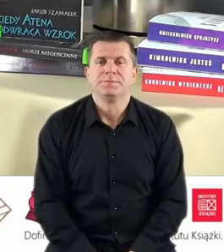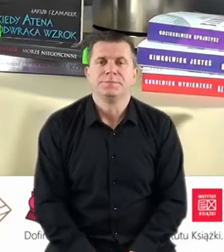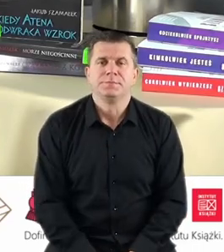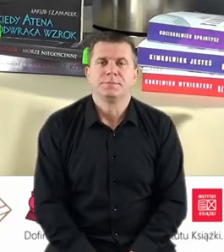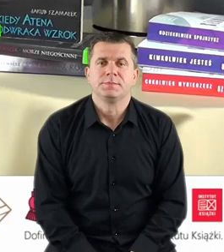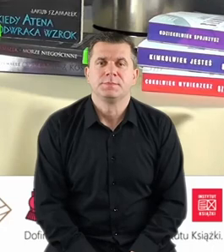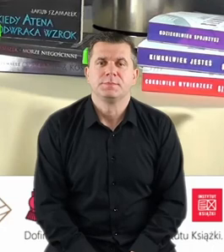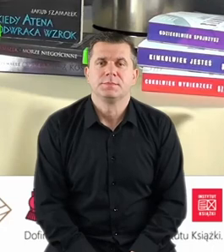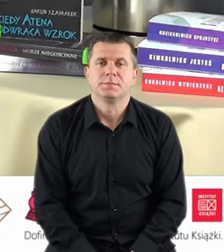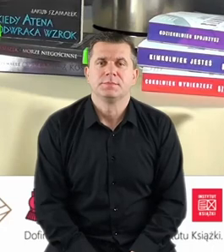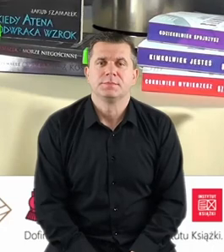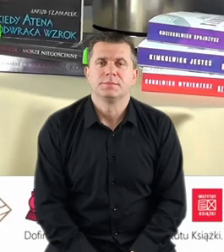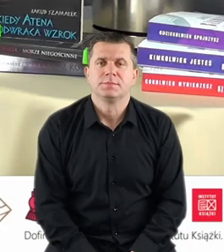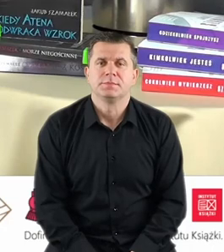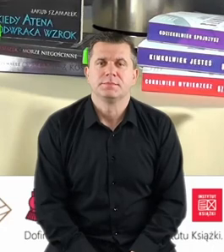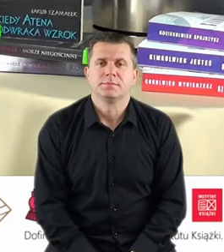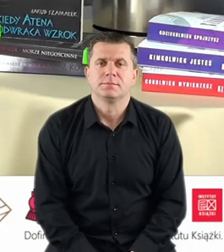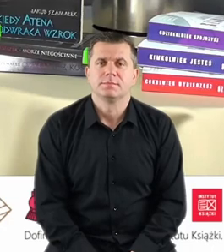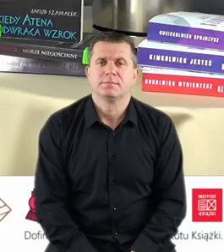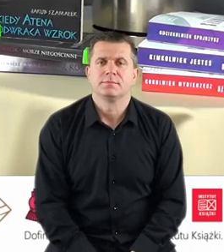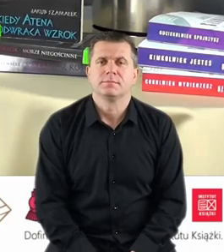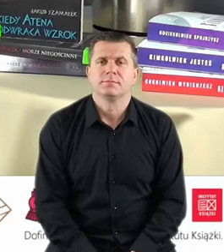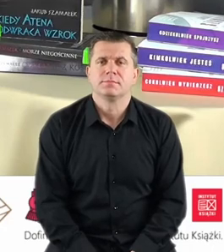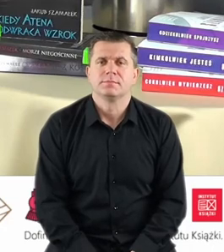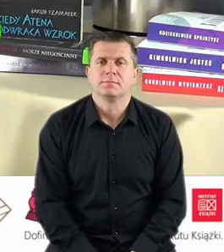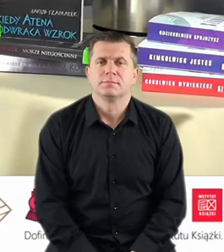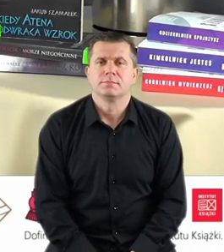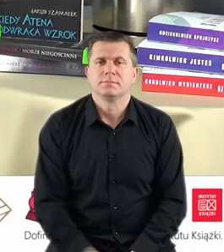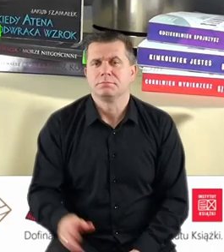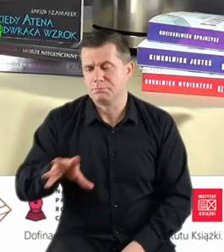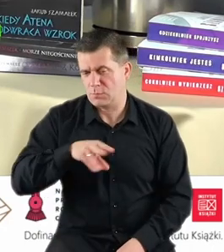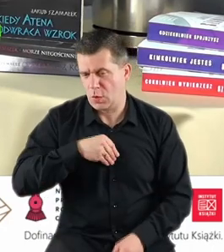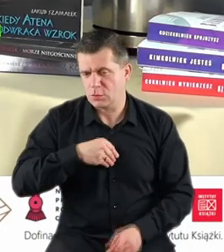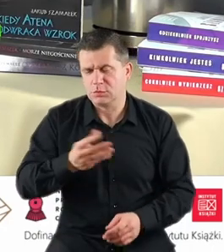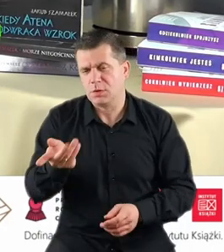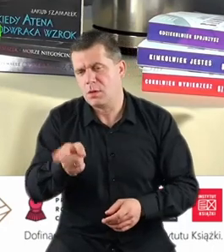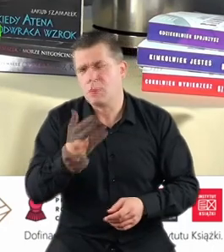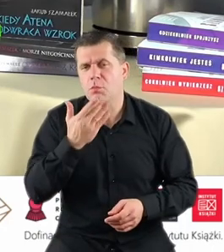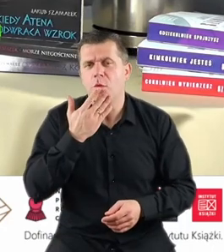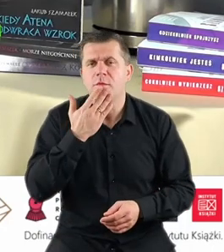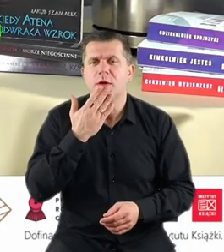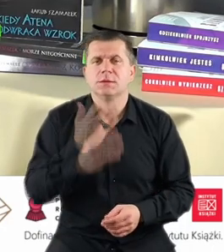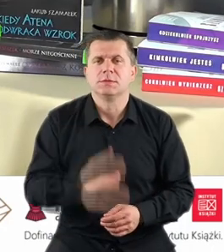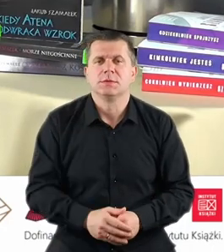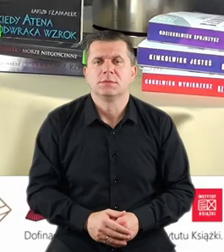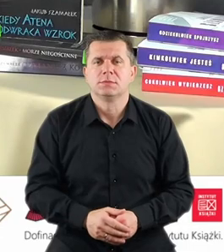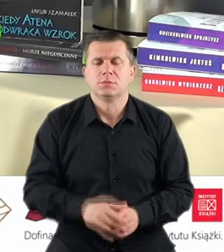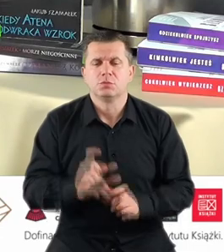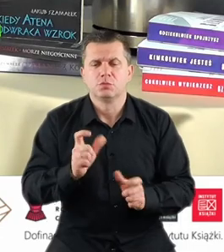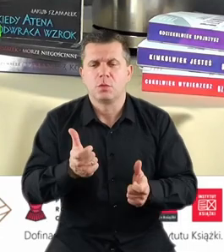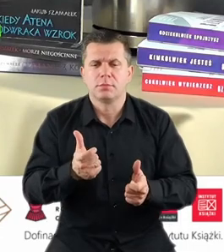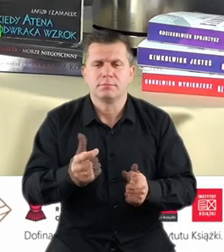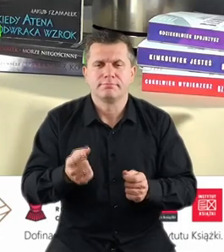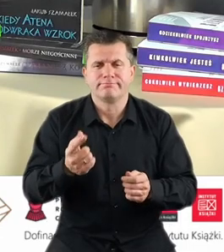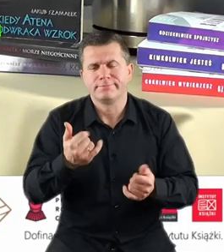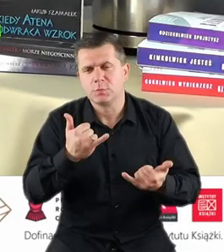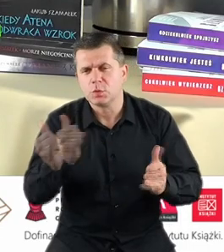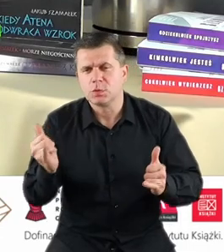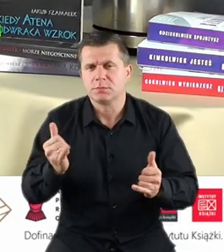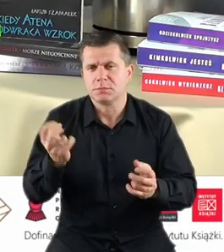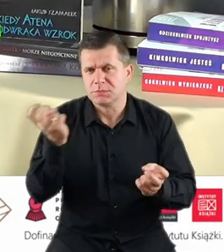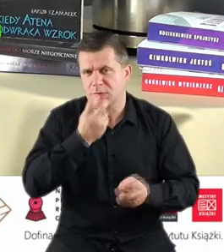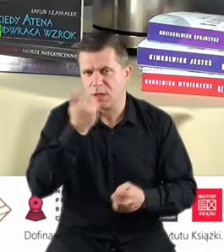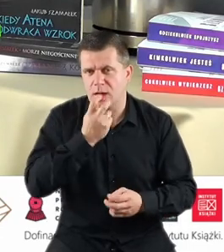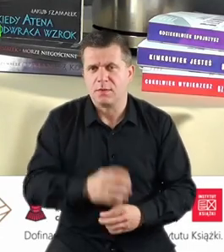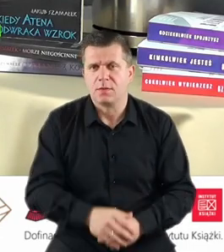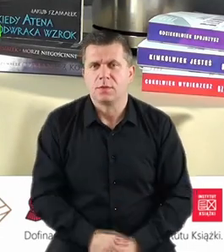z konkretnym człowiekiem, z doświadczeniem jakiejś jednej osoby, tylko można było o tym mówić o jakimś jednak świetle abstrakcji. I bardzo chciałem